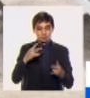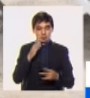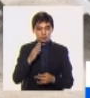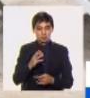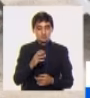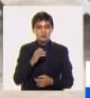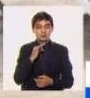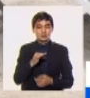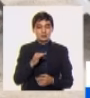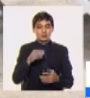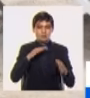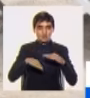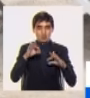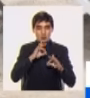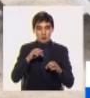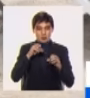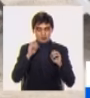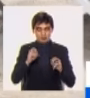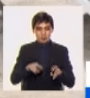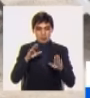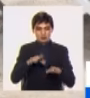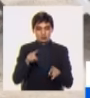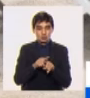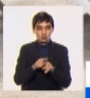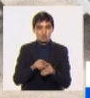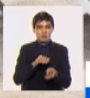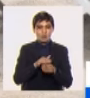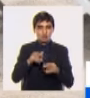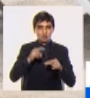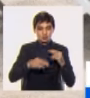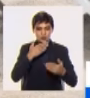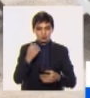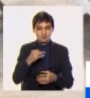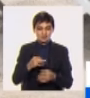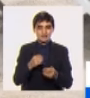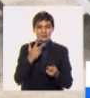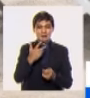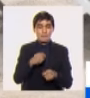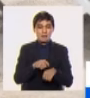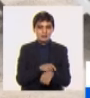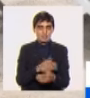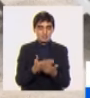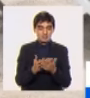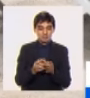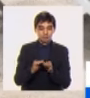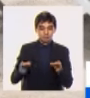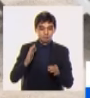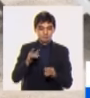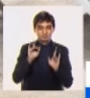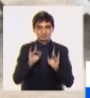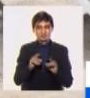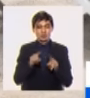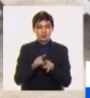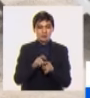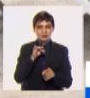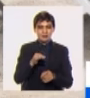с пляжем еще окончательно не решили известно что шезлонги поставить на расстоянии не меньше трех метров друг от друга температуру будут